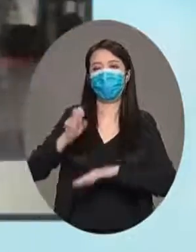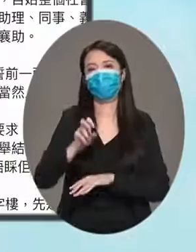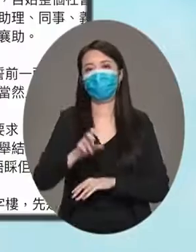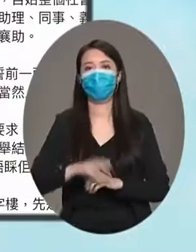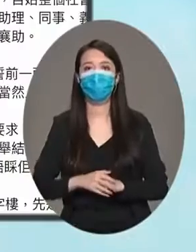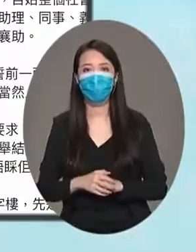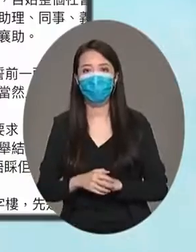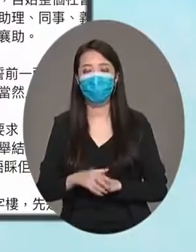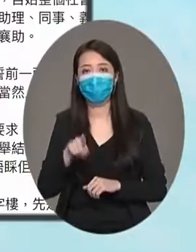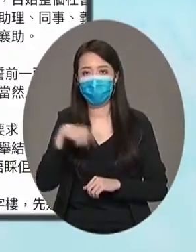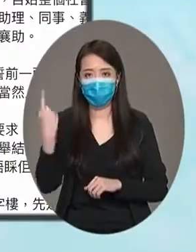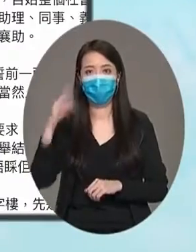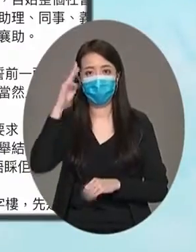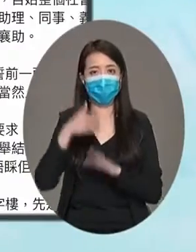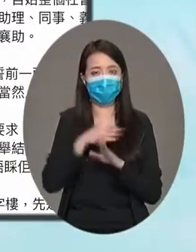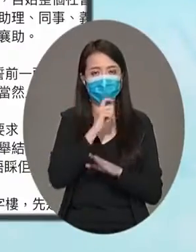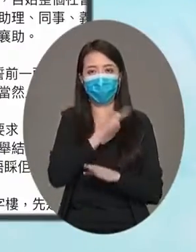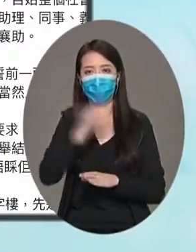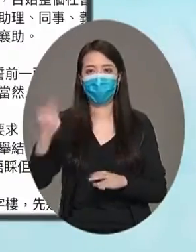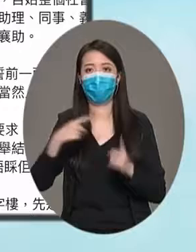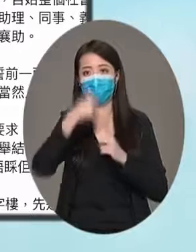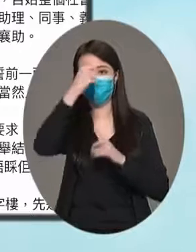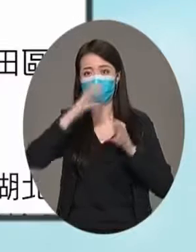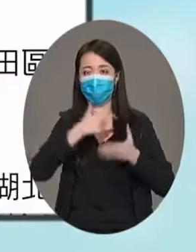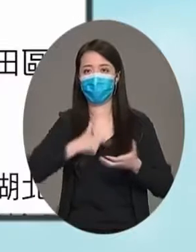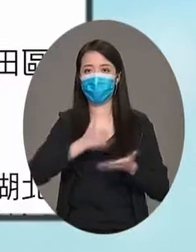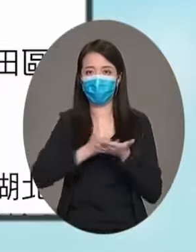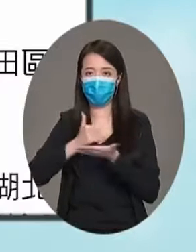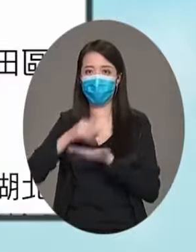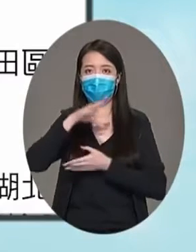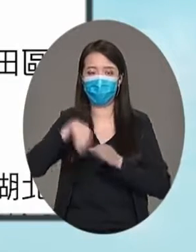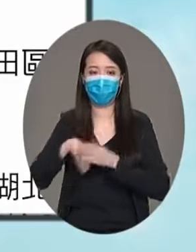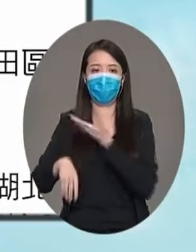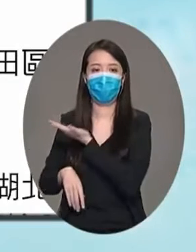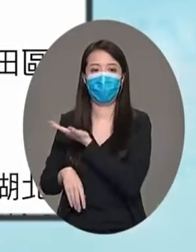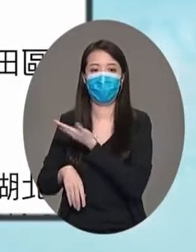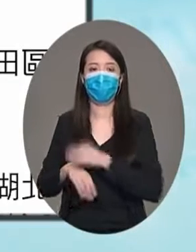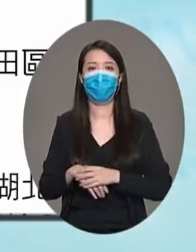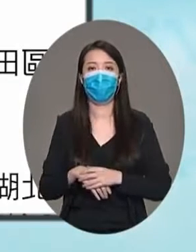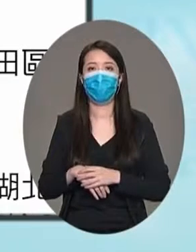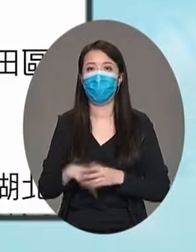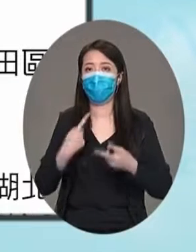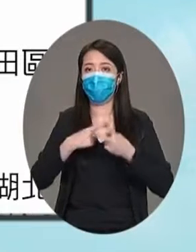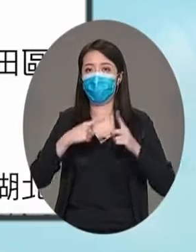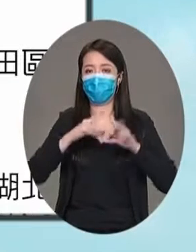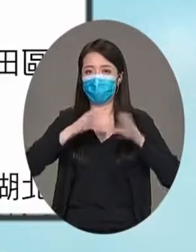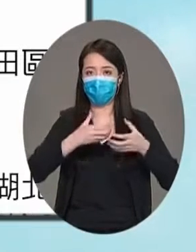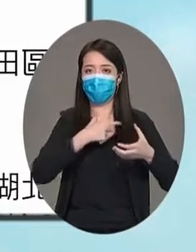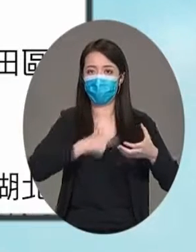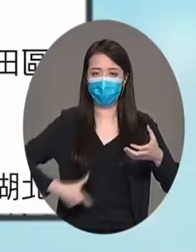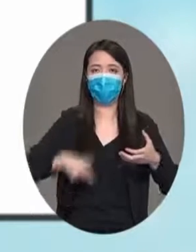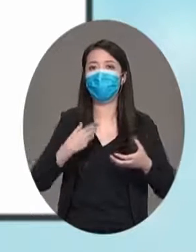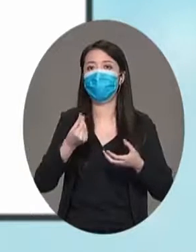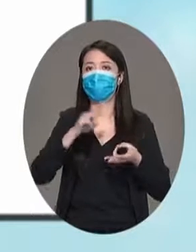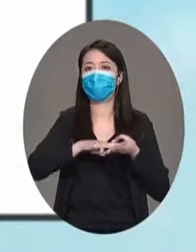案。另外在宣誓前有多名民主派区议员辞职，包括公民党成员沙田区议员陈